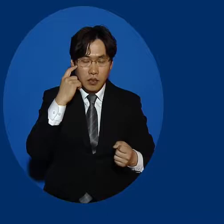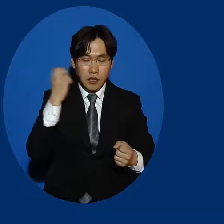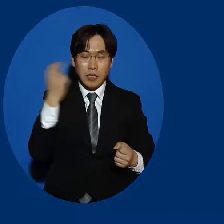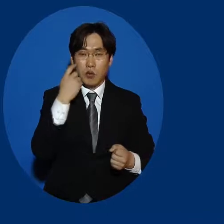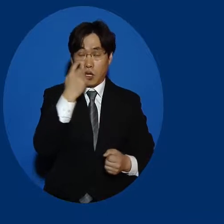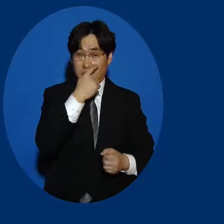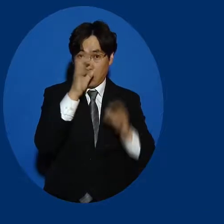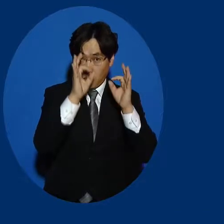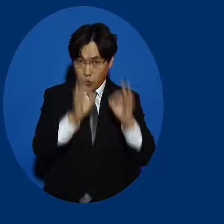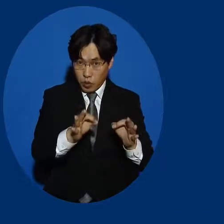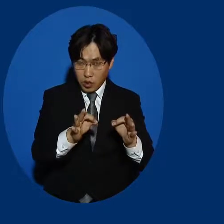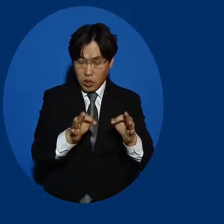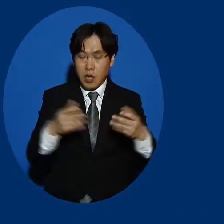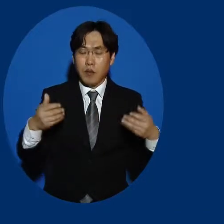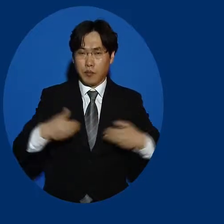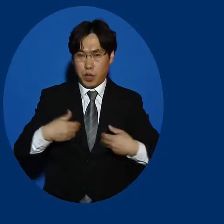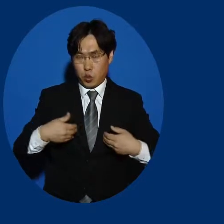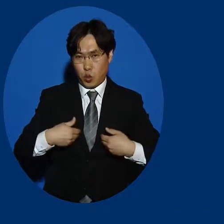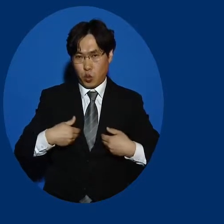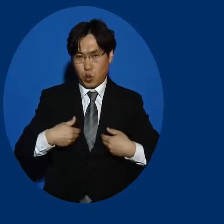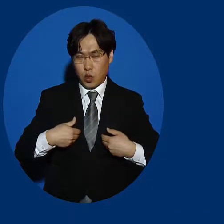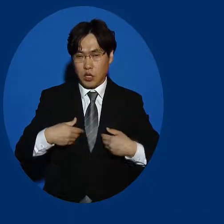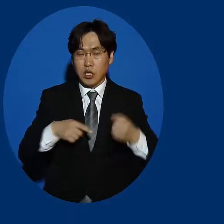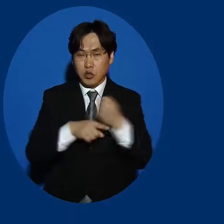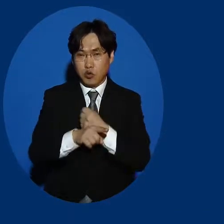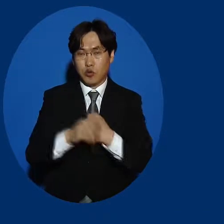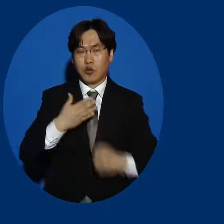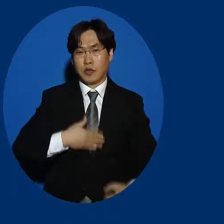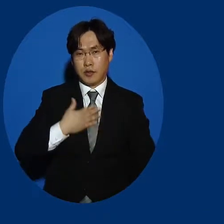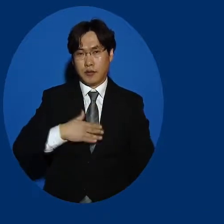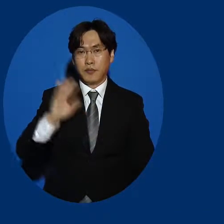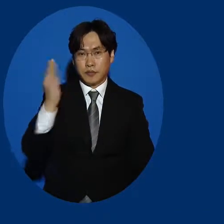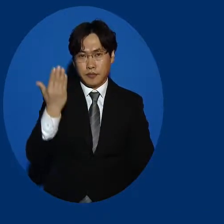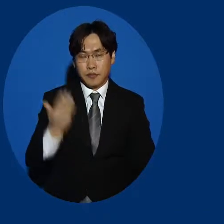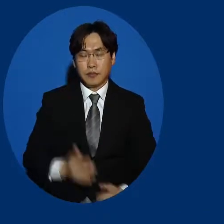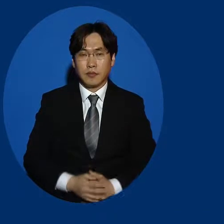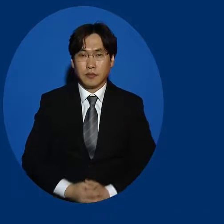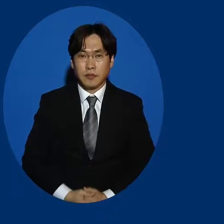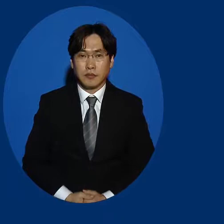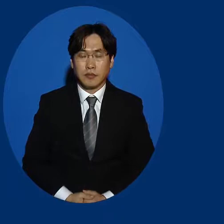그 필요성을 금방 인지할 수 있습니다.